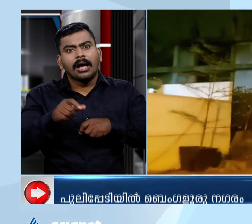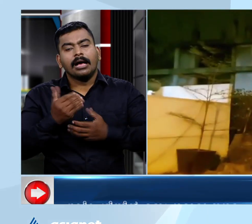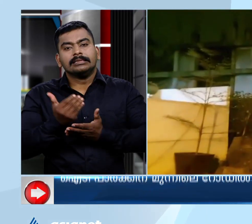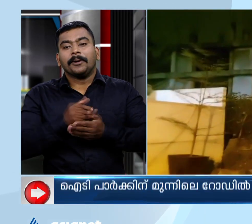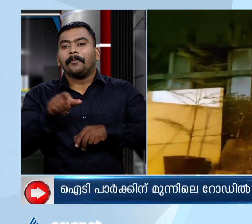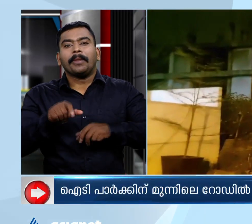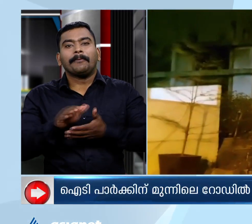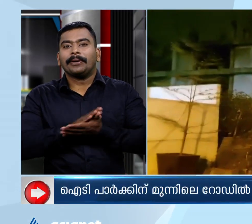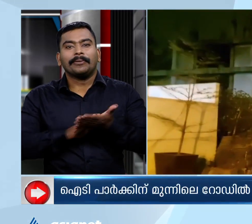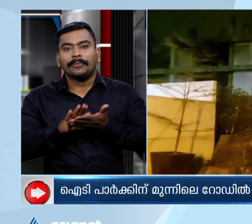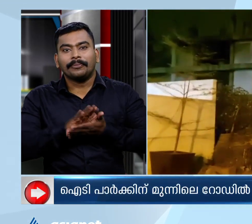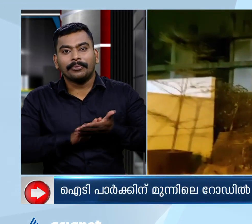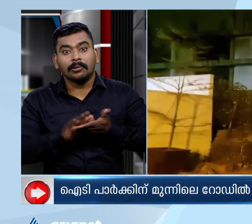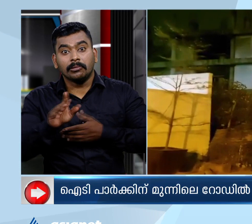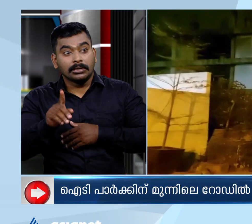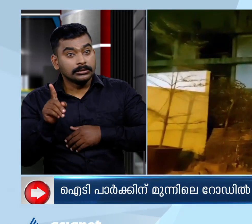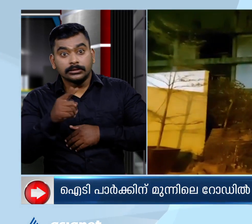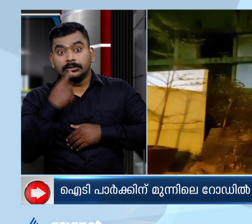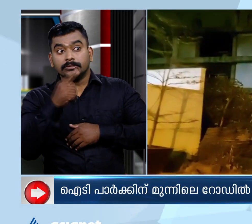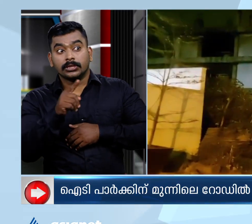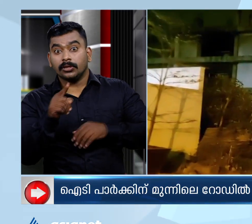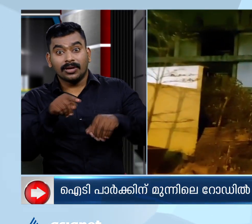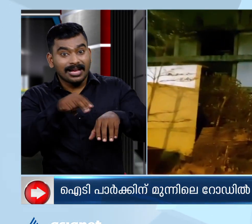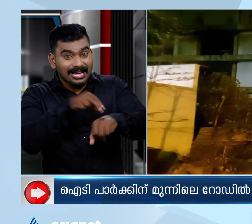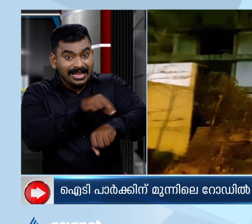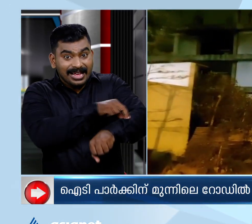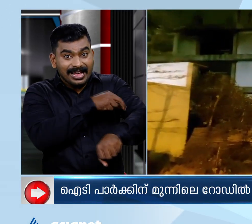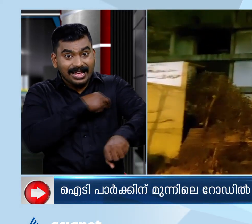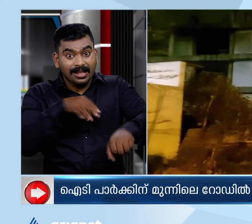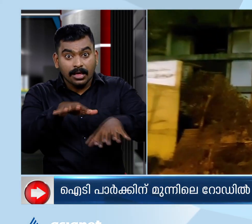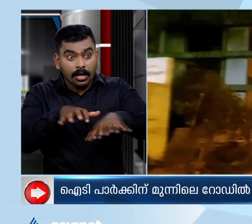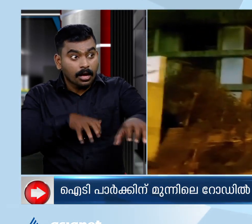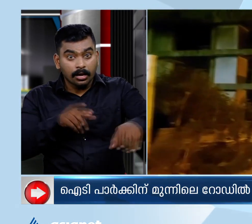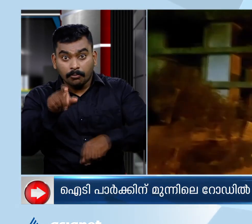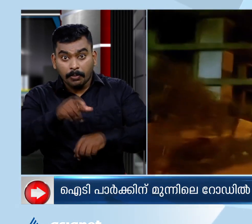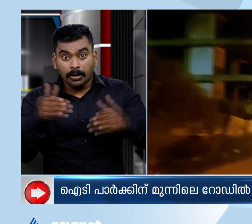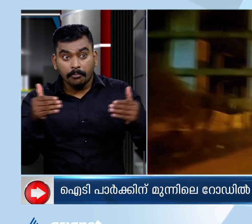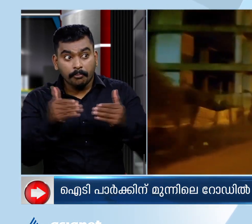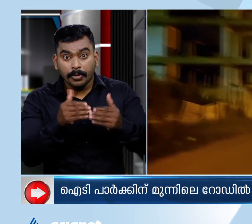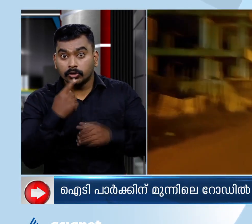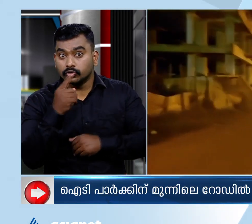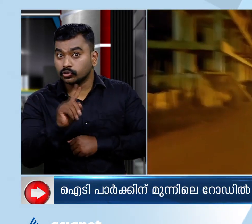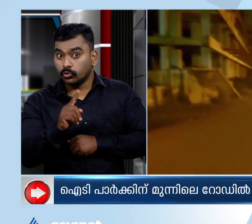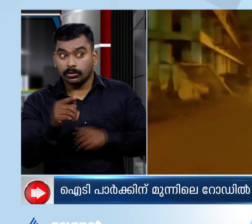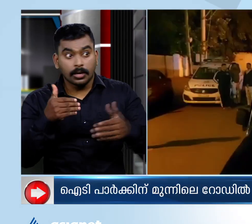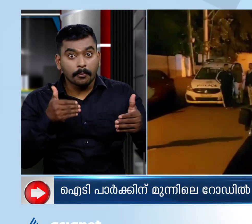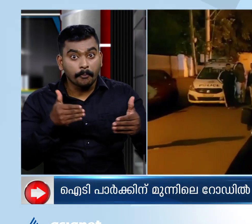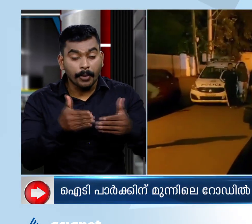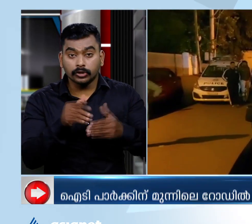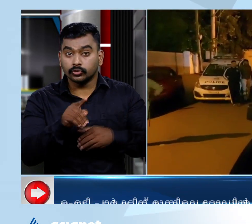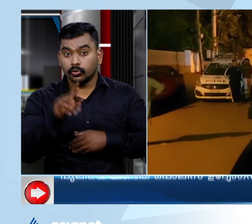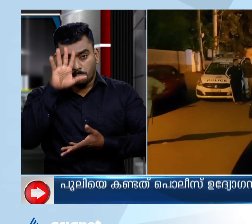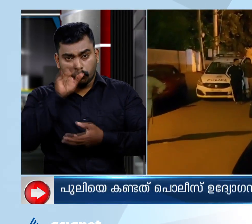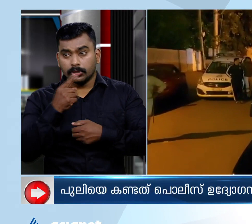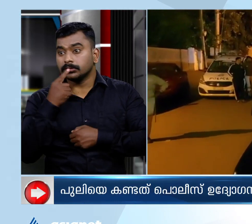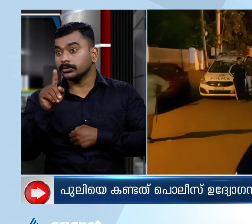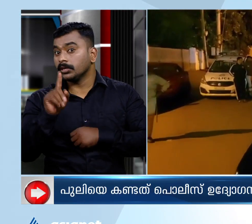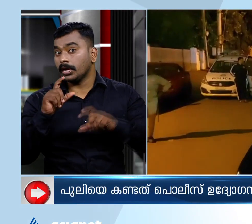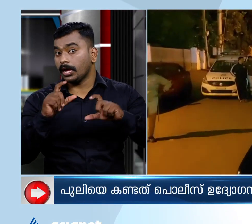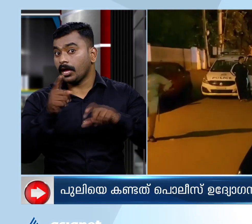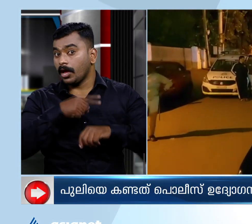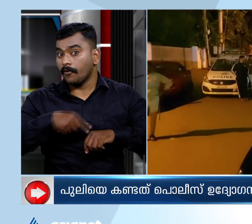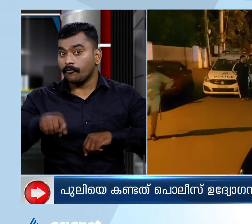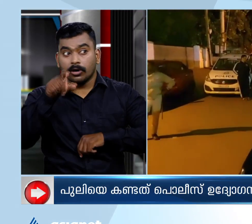പേരുണ്ടായിരുന്നില്ല. പുലിയുടെ അടുത്തേക്ക് പോകരുതെന്നും പരമാവധി അകലം പാലിക്കണമെന്നും റോഡിലുണ്ടായിരുന്നവരോട് നിർദ്ദേശിച്ച പോലീസ് ഉദ്യോഗസ്ഥർ തൊട്ടടുത്ത മരങ്ങൾ